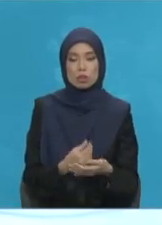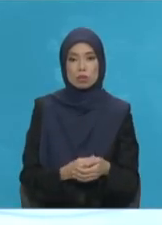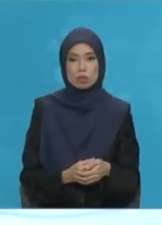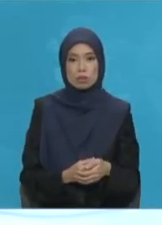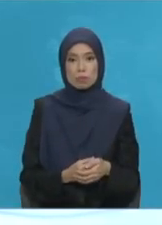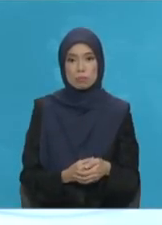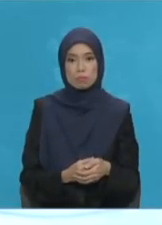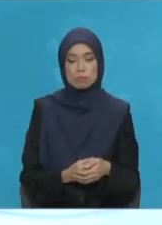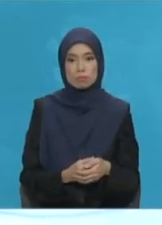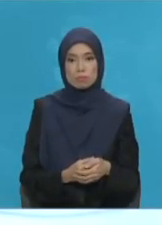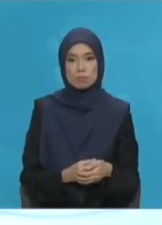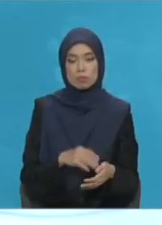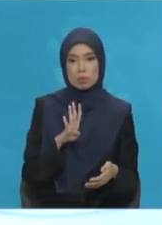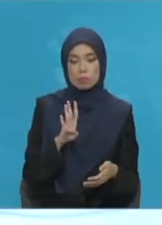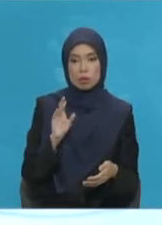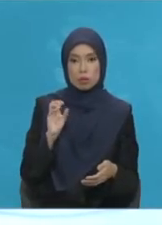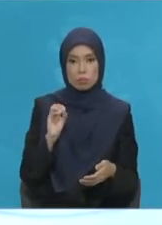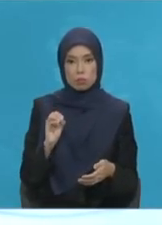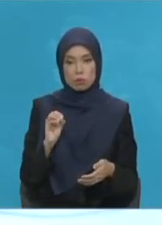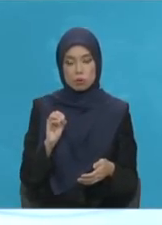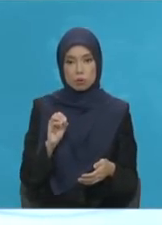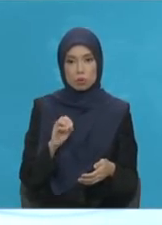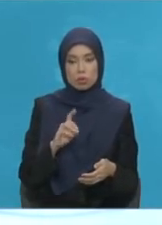bangsa yang berisi 40 Januar